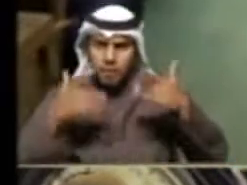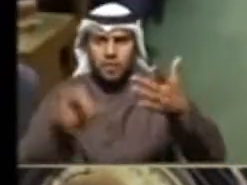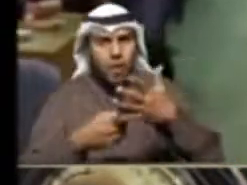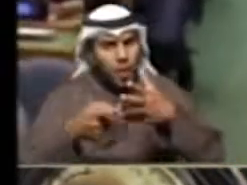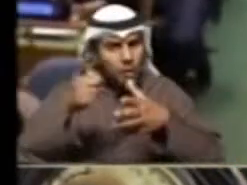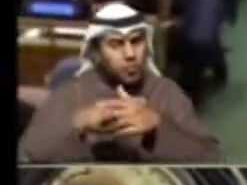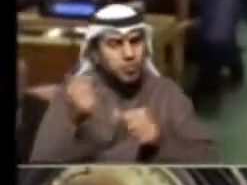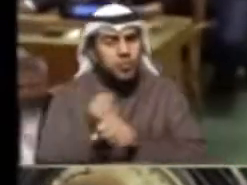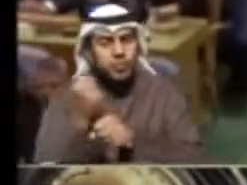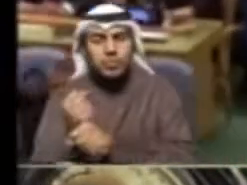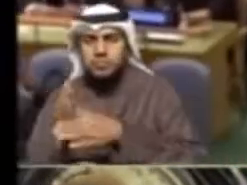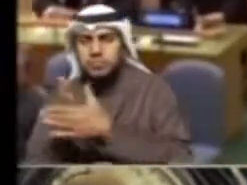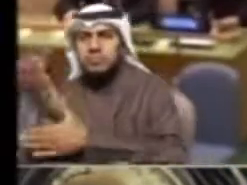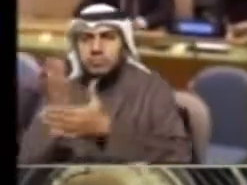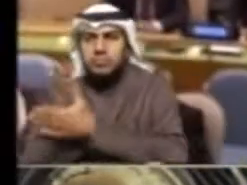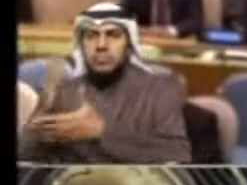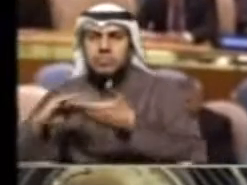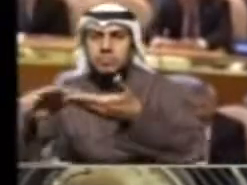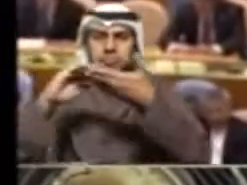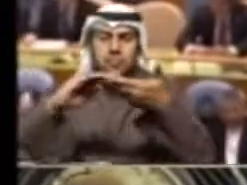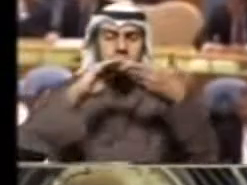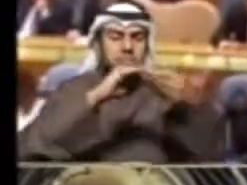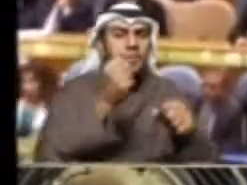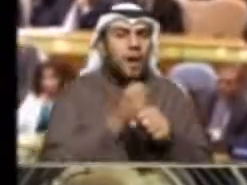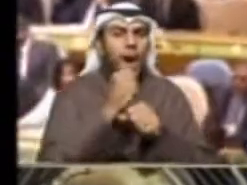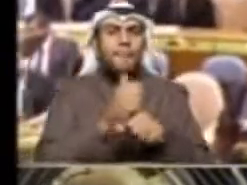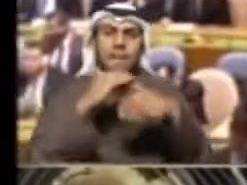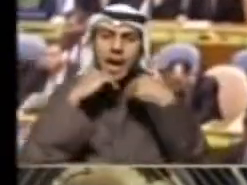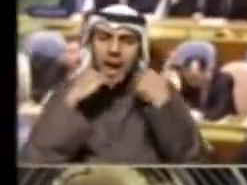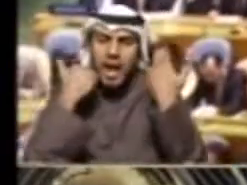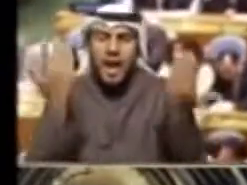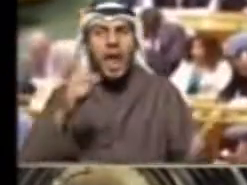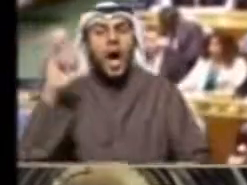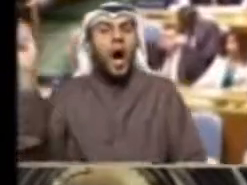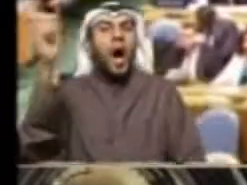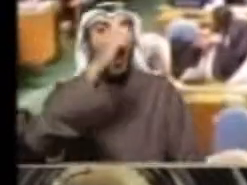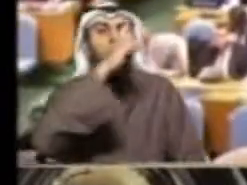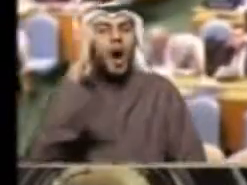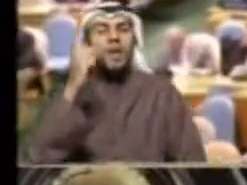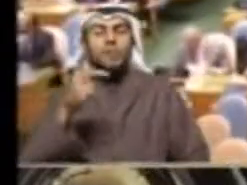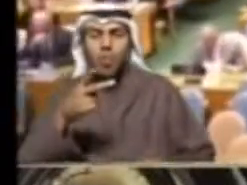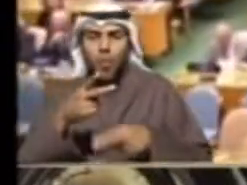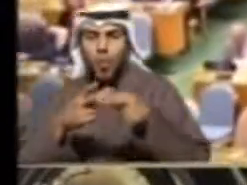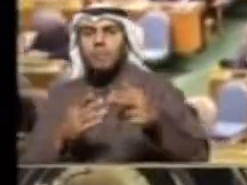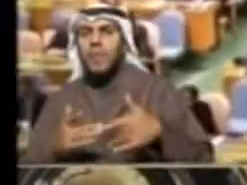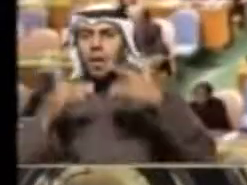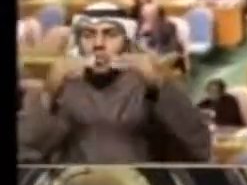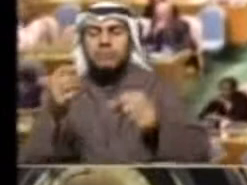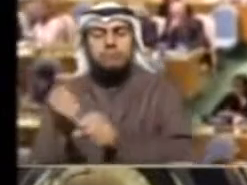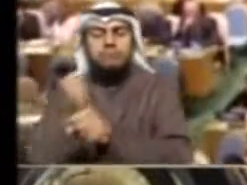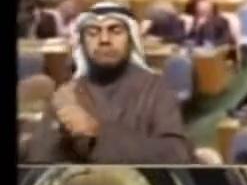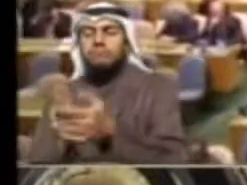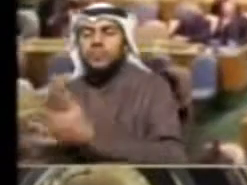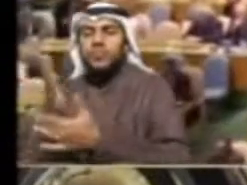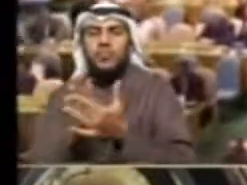الخيري ومساعدة المنكوبين في جميع أنحاء العالم. فمنذ انضمام دولة الكويت إلى الأمم المتحدة في عام